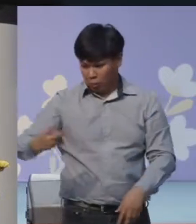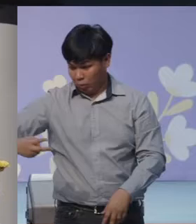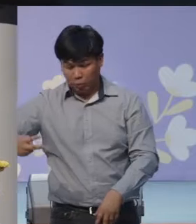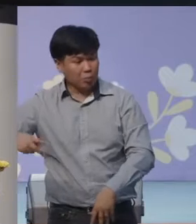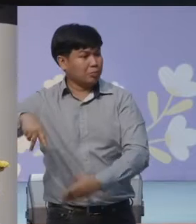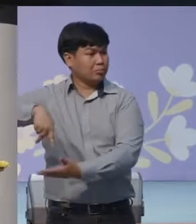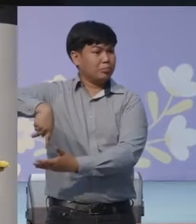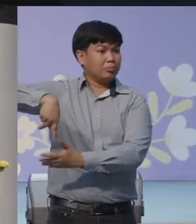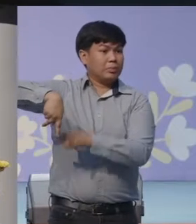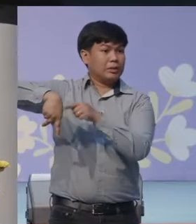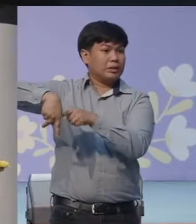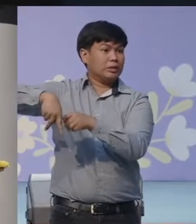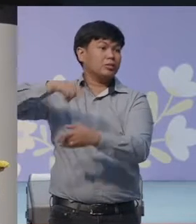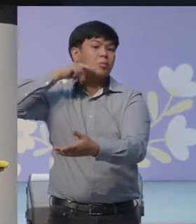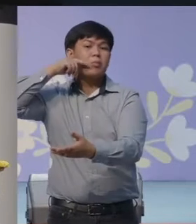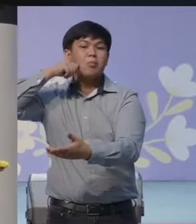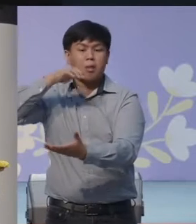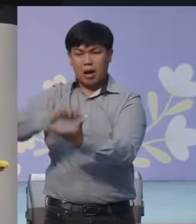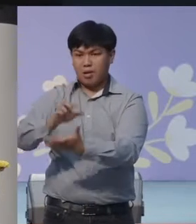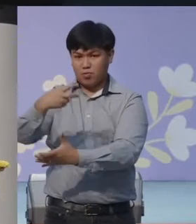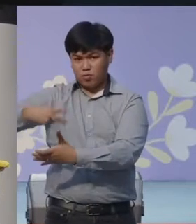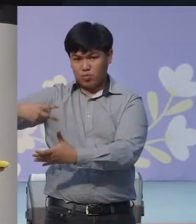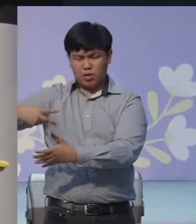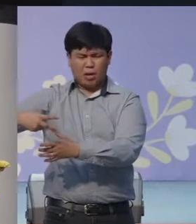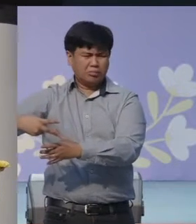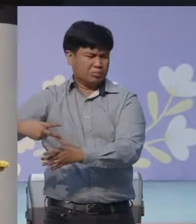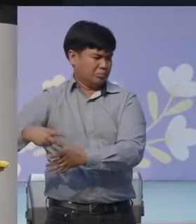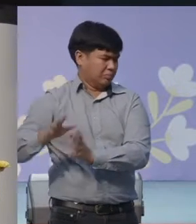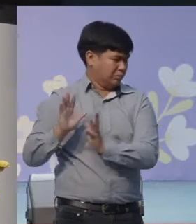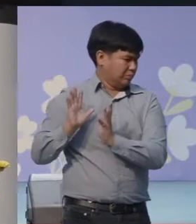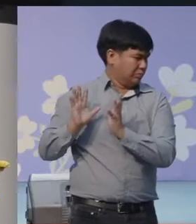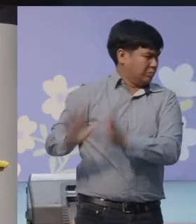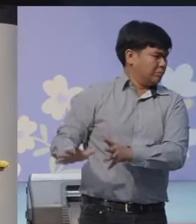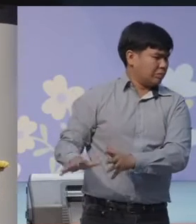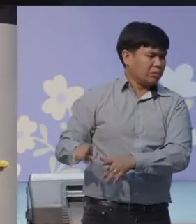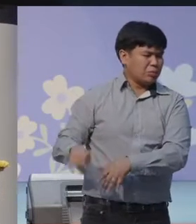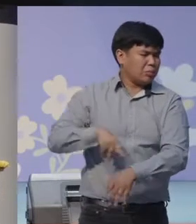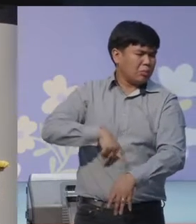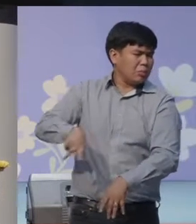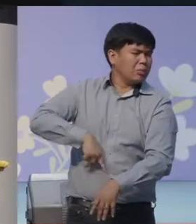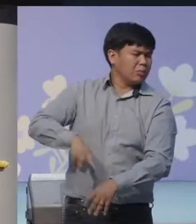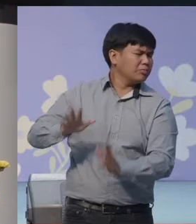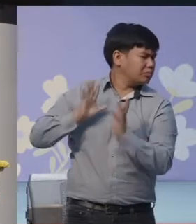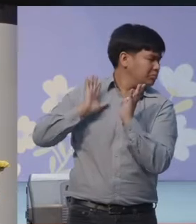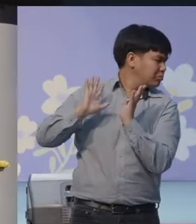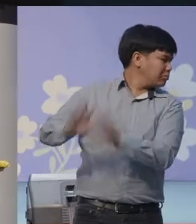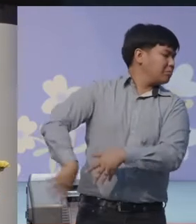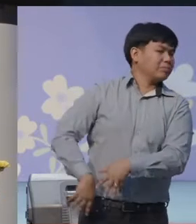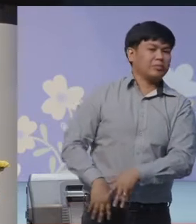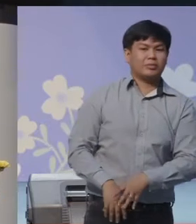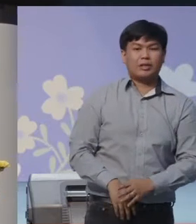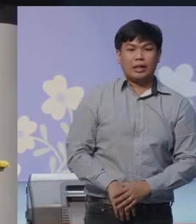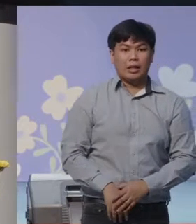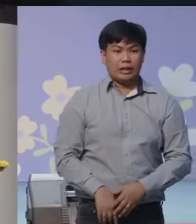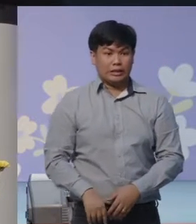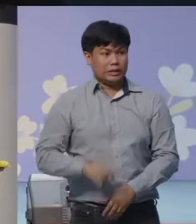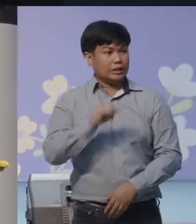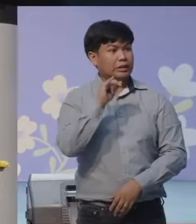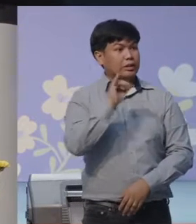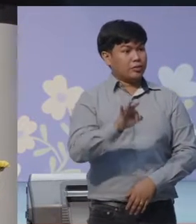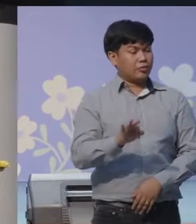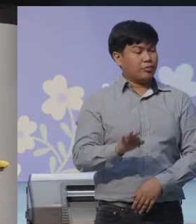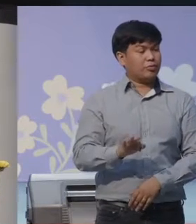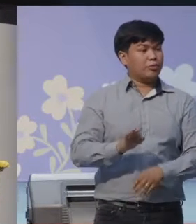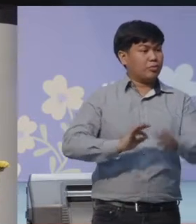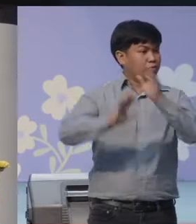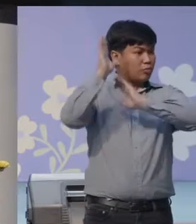kay Penina na nagbigay sa kanya ng mga anak. Ngayon, ang isang babae, pag nagbigay ng anak sa isang lalaki,